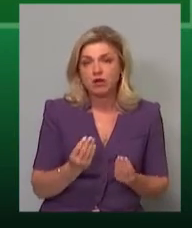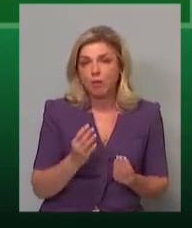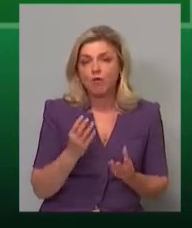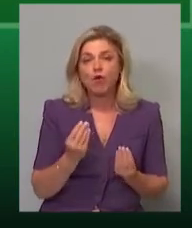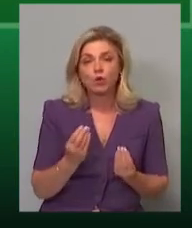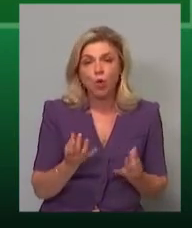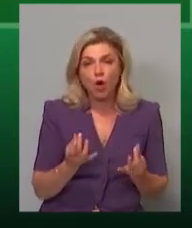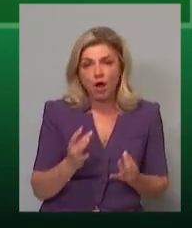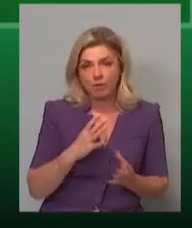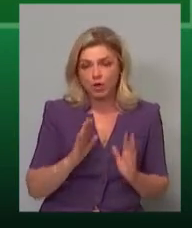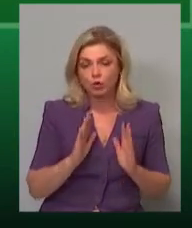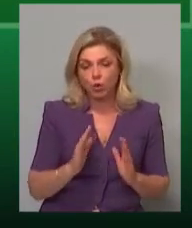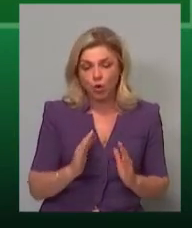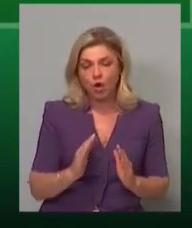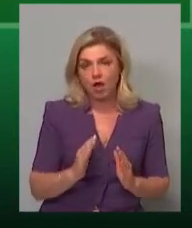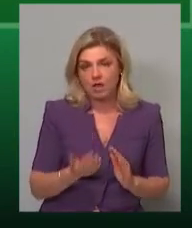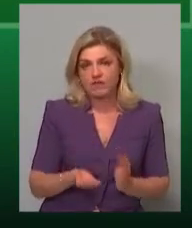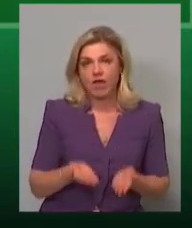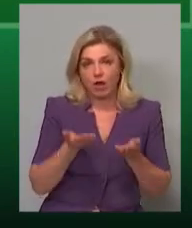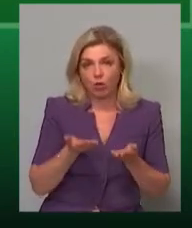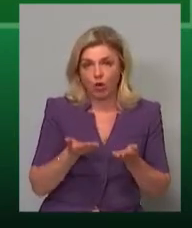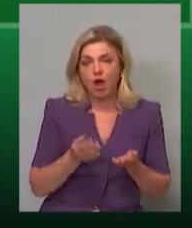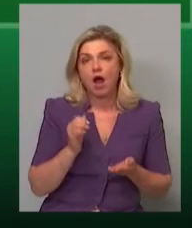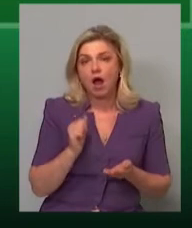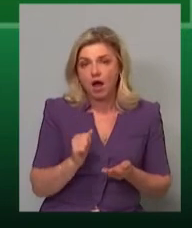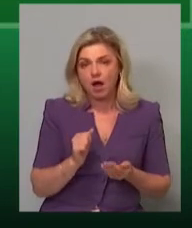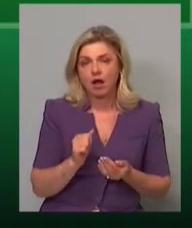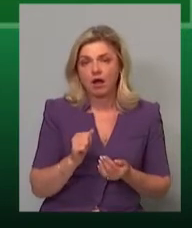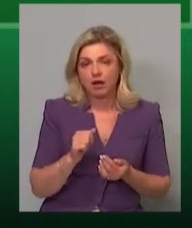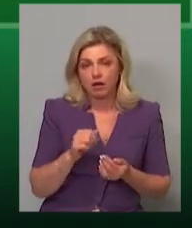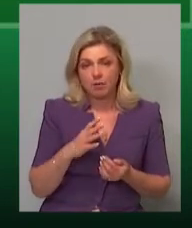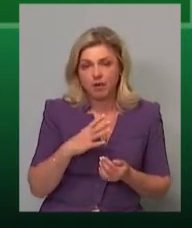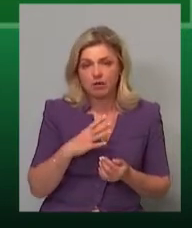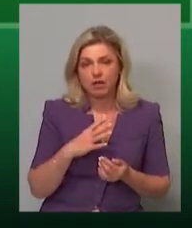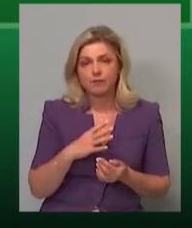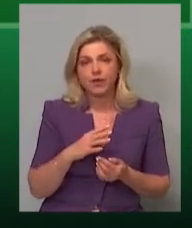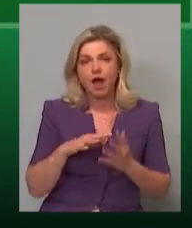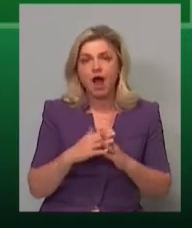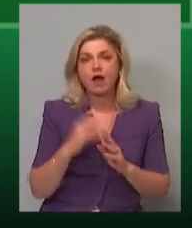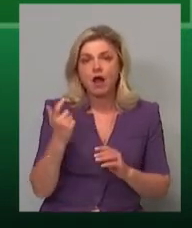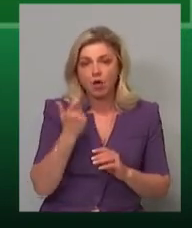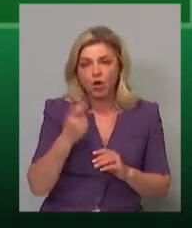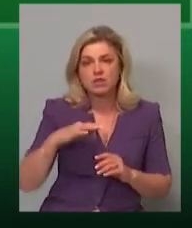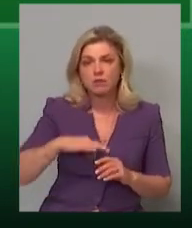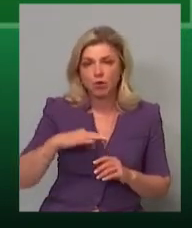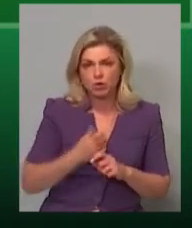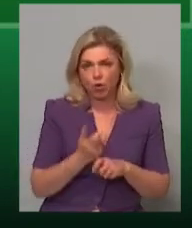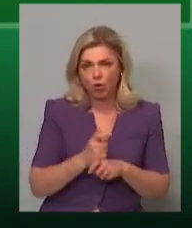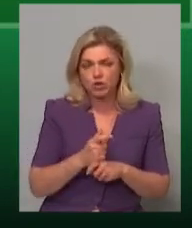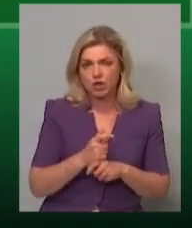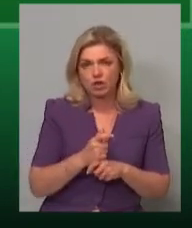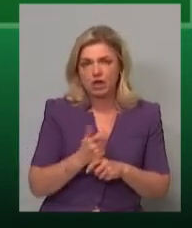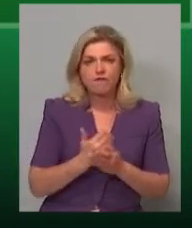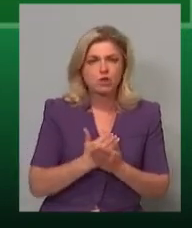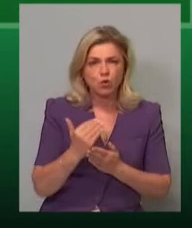Ще фактор у нас є з боку аграріїв – це посилення потрав бджіл. Аграрії використовують більш інтенсивні